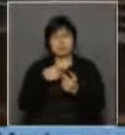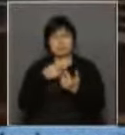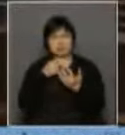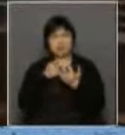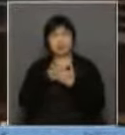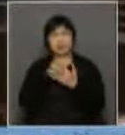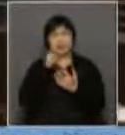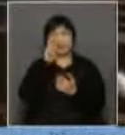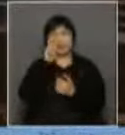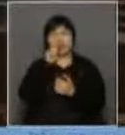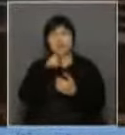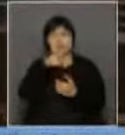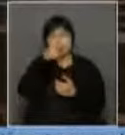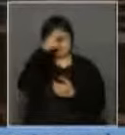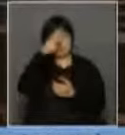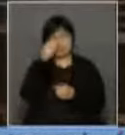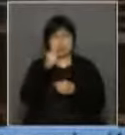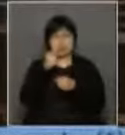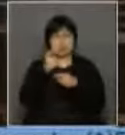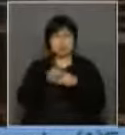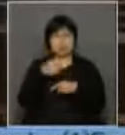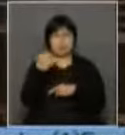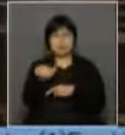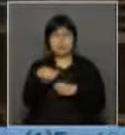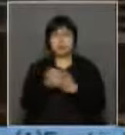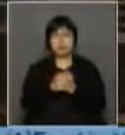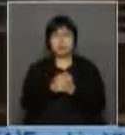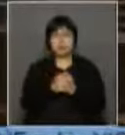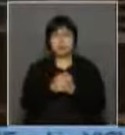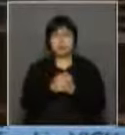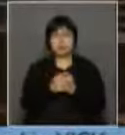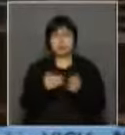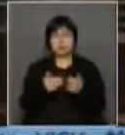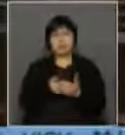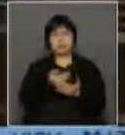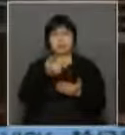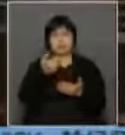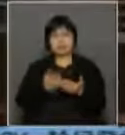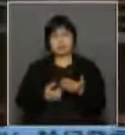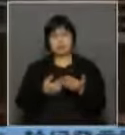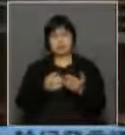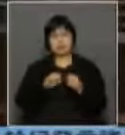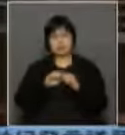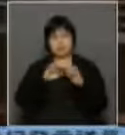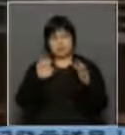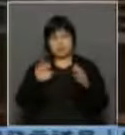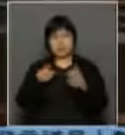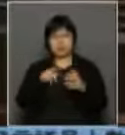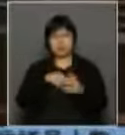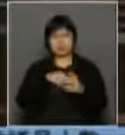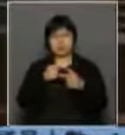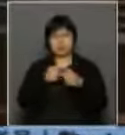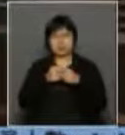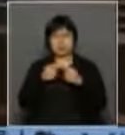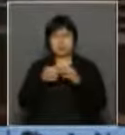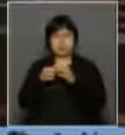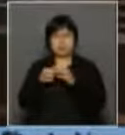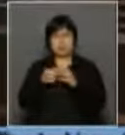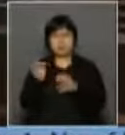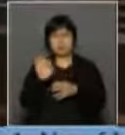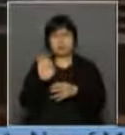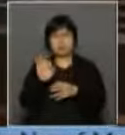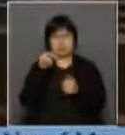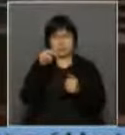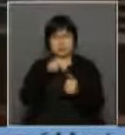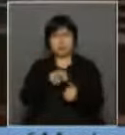咧係完全不濟。就算連一啲事先咧冇通報、冇做 PR、冇做期望嘅管理、冇